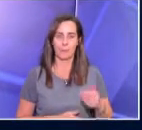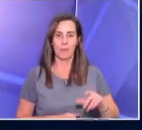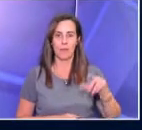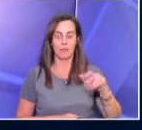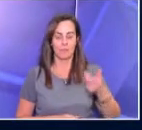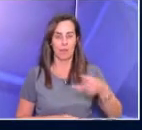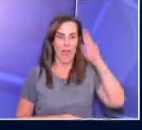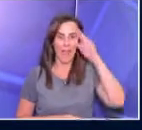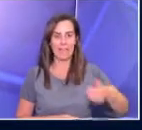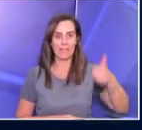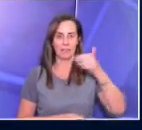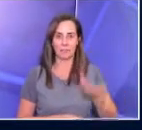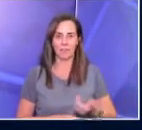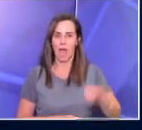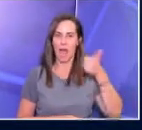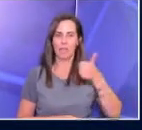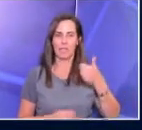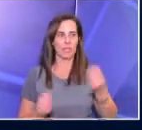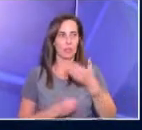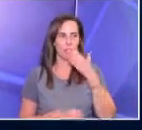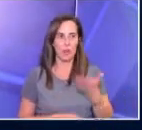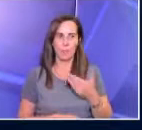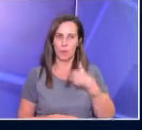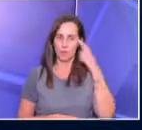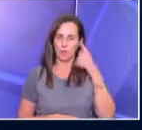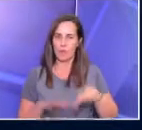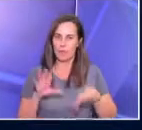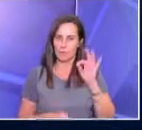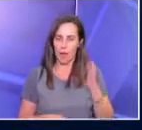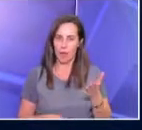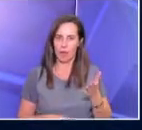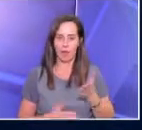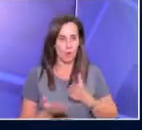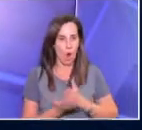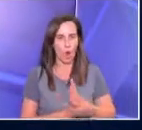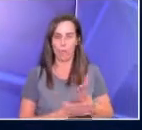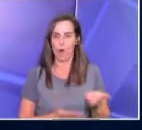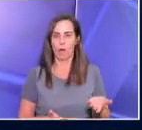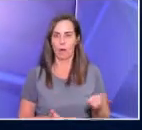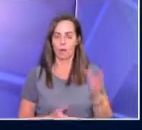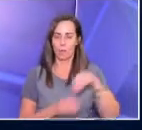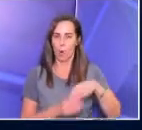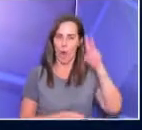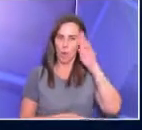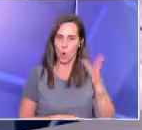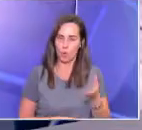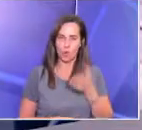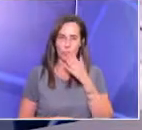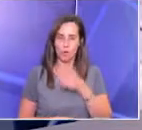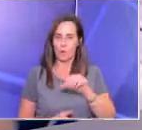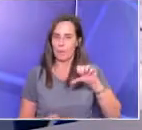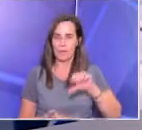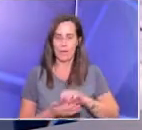תשמע, זו שאלה. שר לענייני ירושלים. אני חושב שהוא נבחר באופן קבוע בעשייה הראשונה של הליכוד. ירושלים